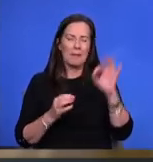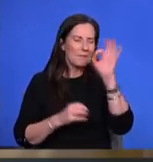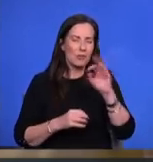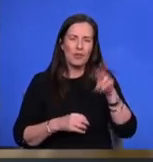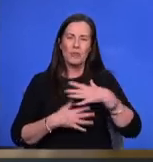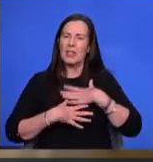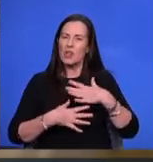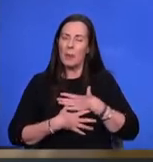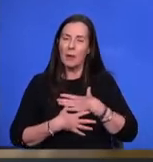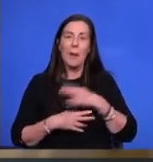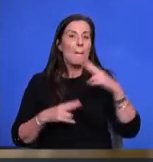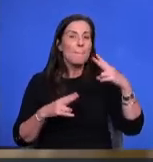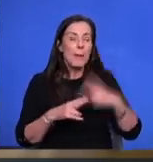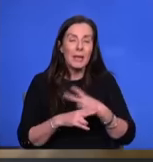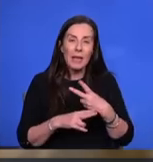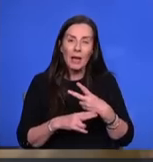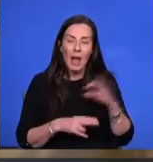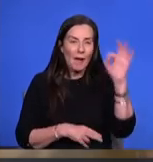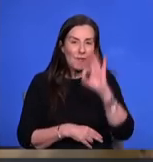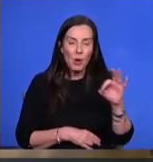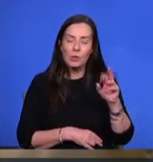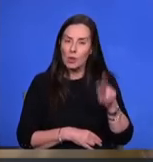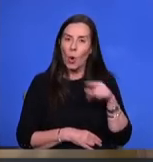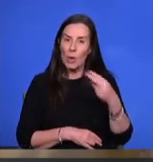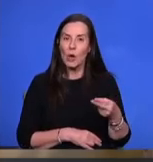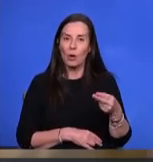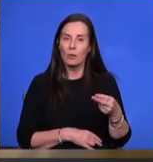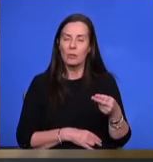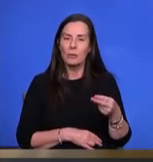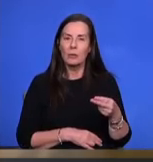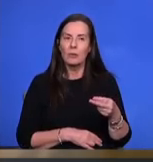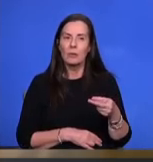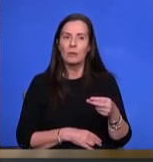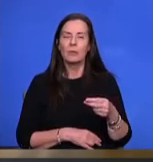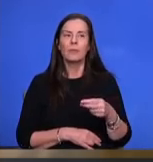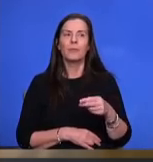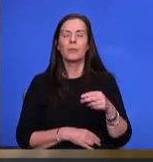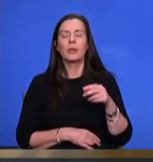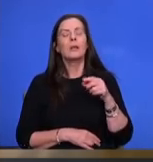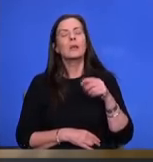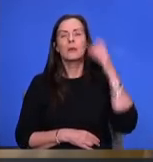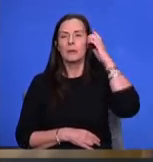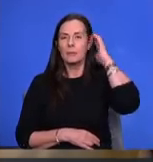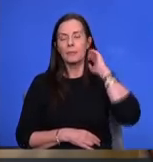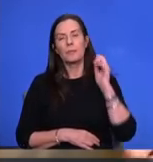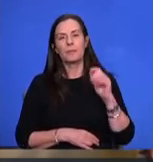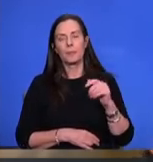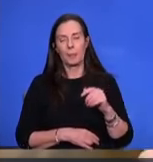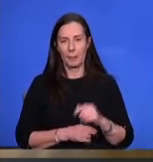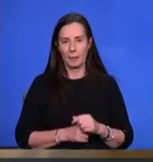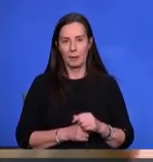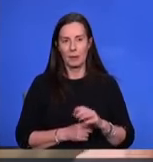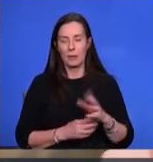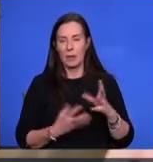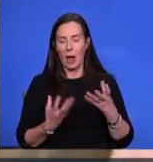הנשימה. בדרך כלל המנינגוקוק הוא יכול להיות דייר משני אחריהם, כלומר, בסביבה נגיפית